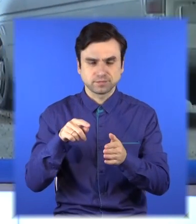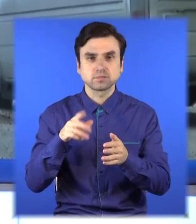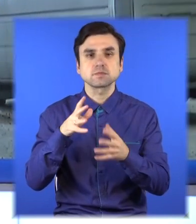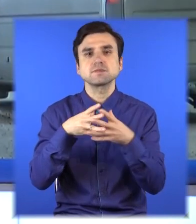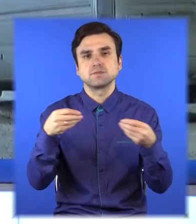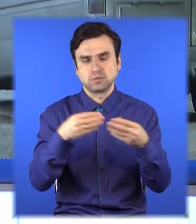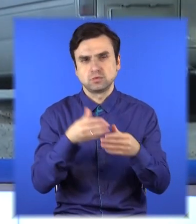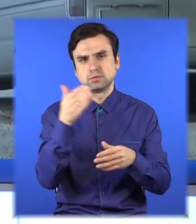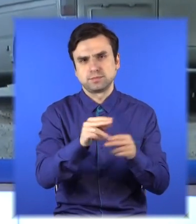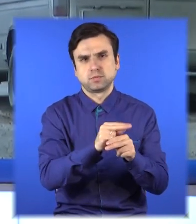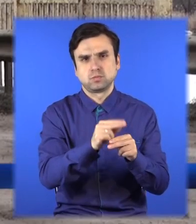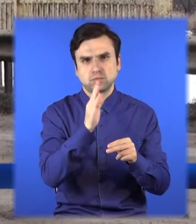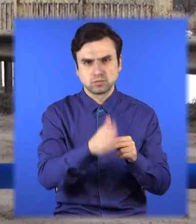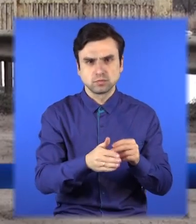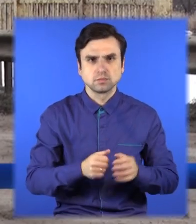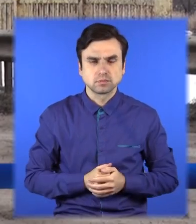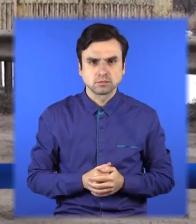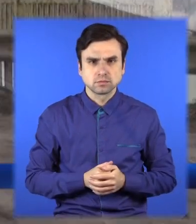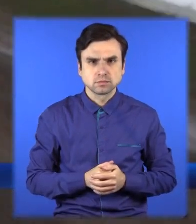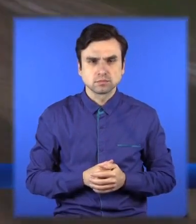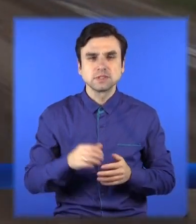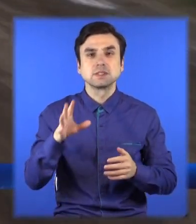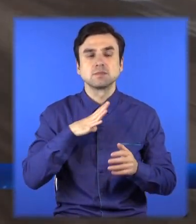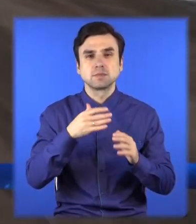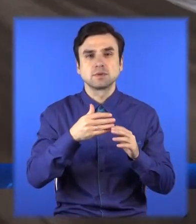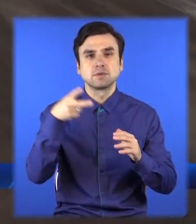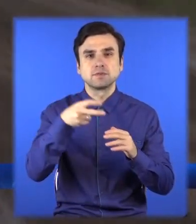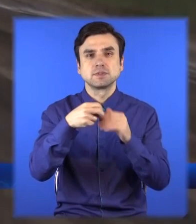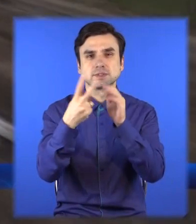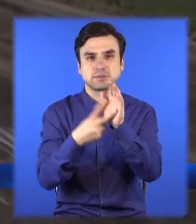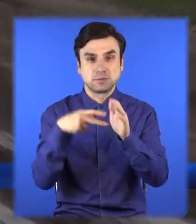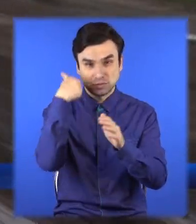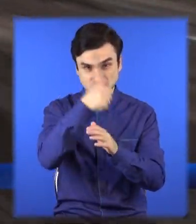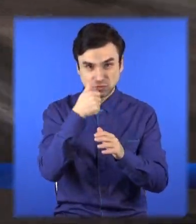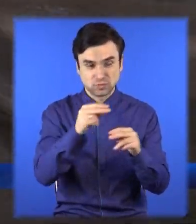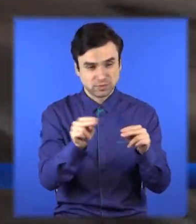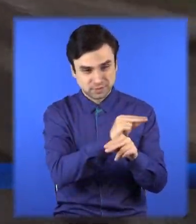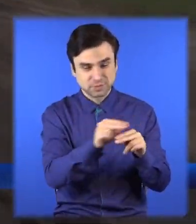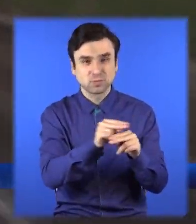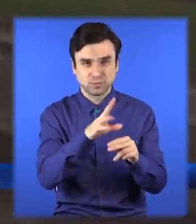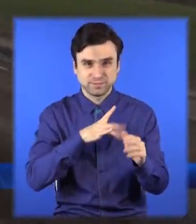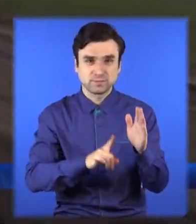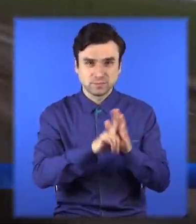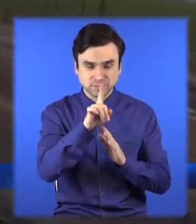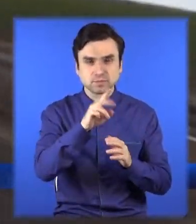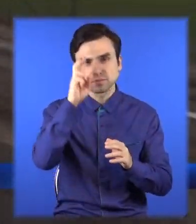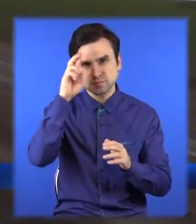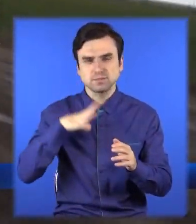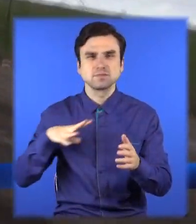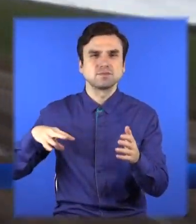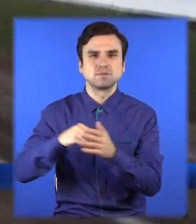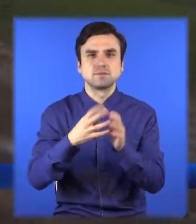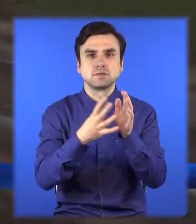виділив Кабмін. Відзначу, реконструкція проїжджої частини розпочала ще влітку 2017 року. Тоді держава